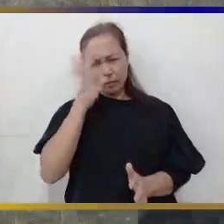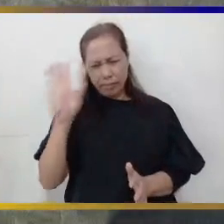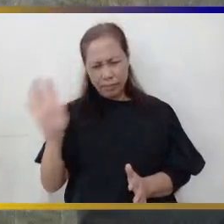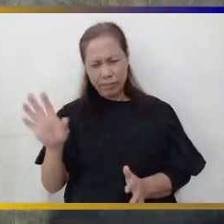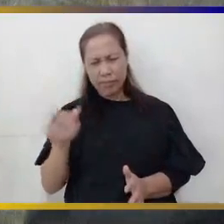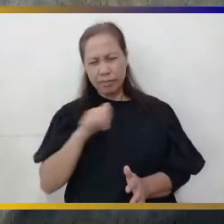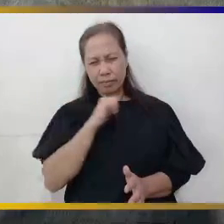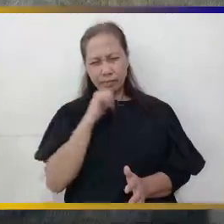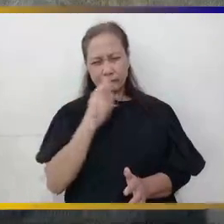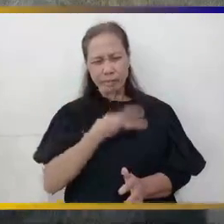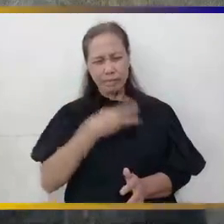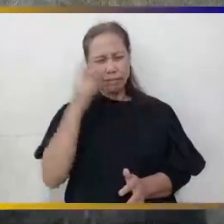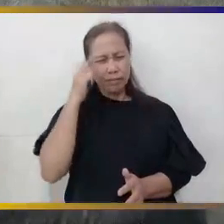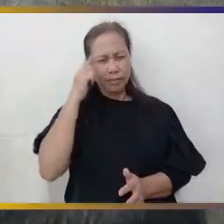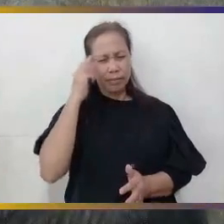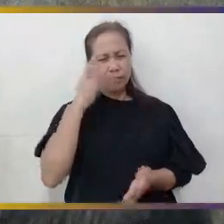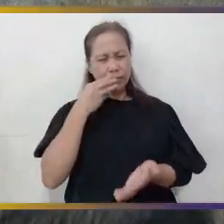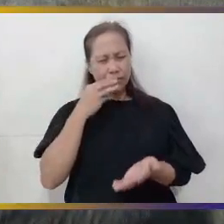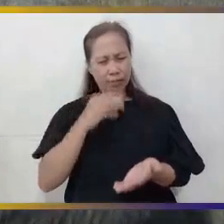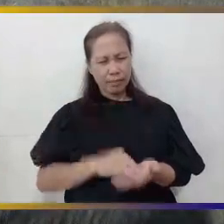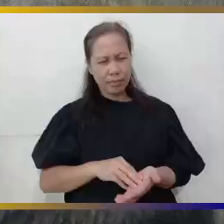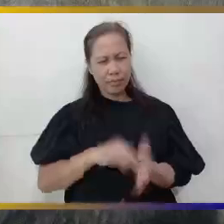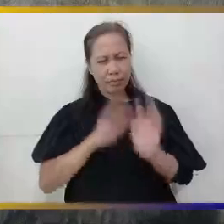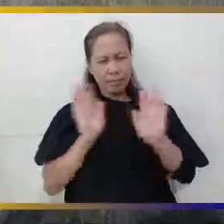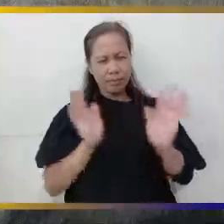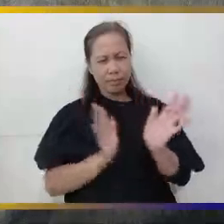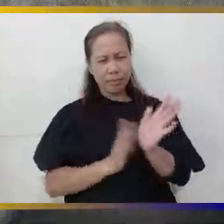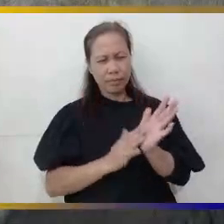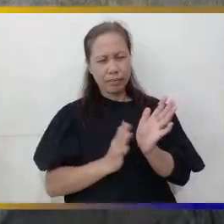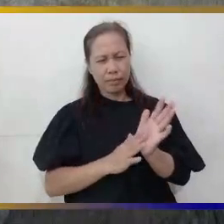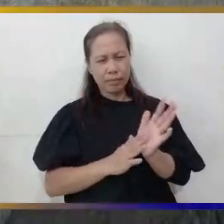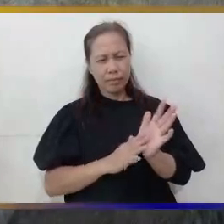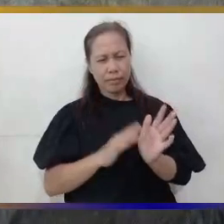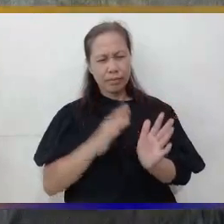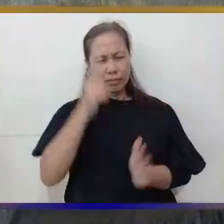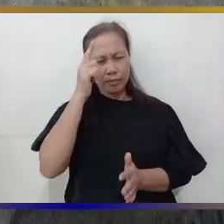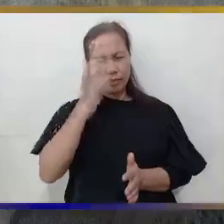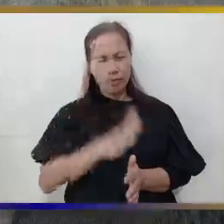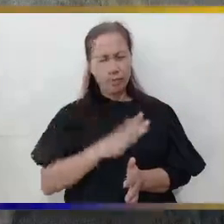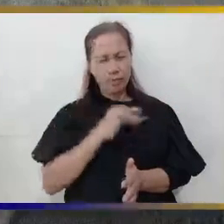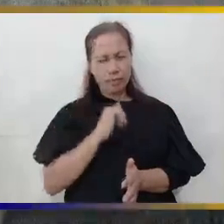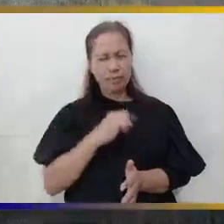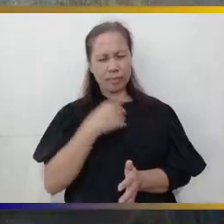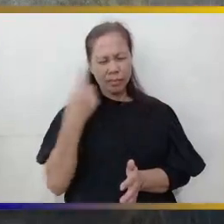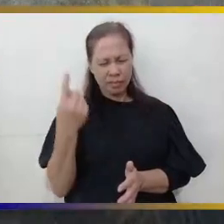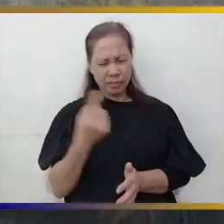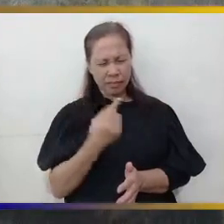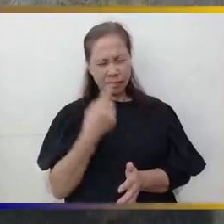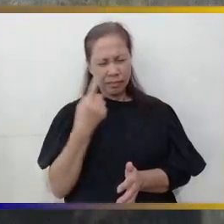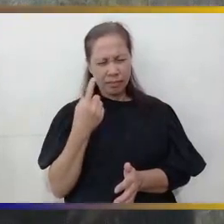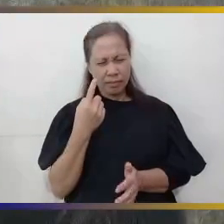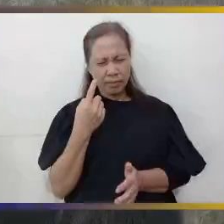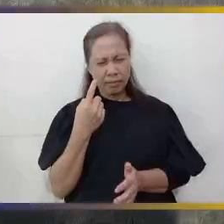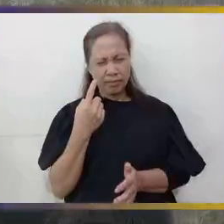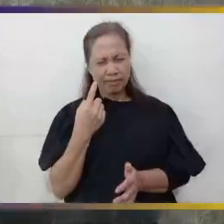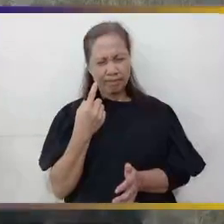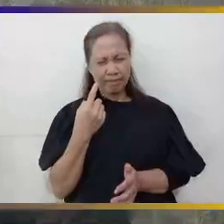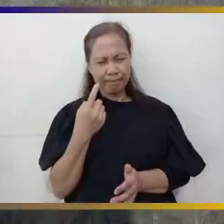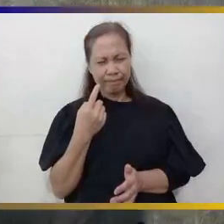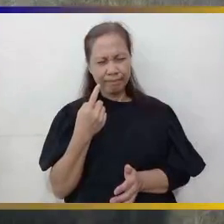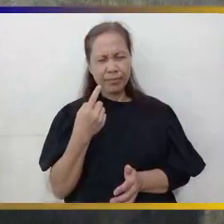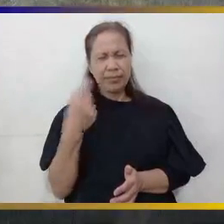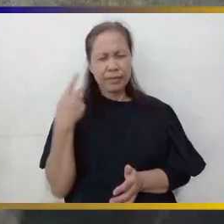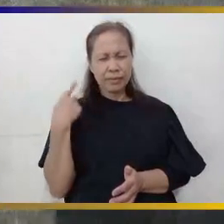isipin na ang mensaheng ito Sunday school Panginoon ay parang ah